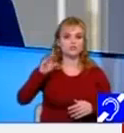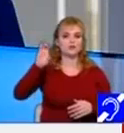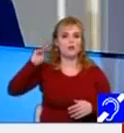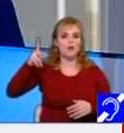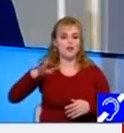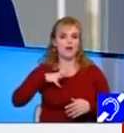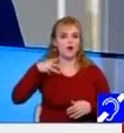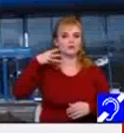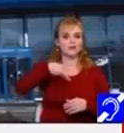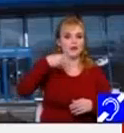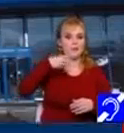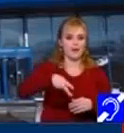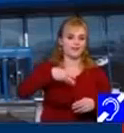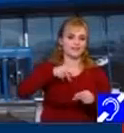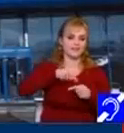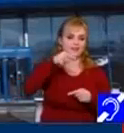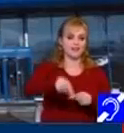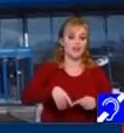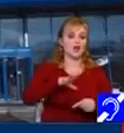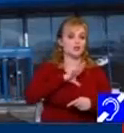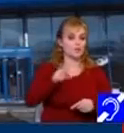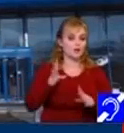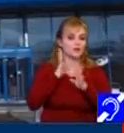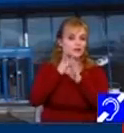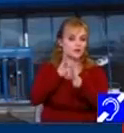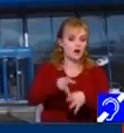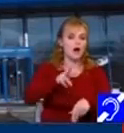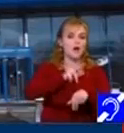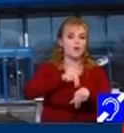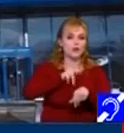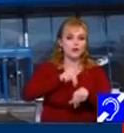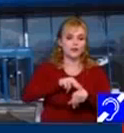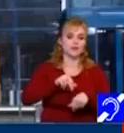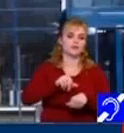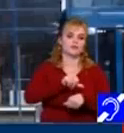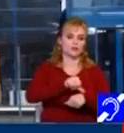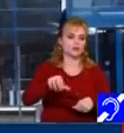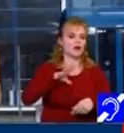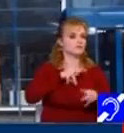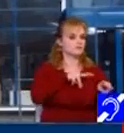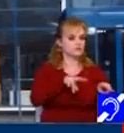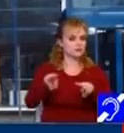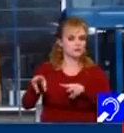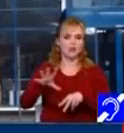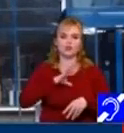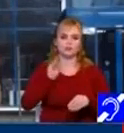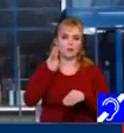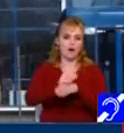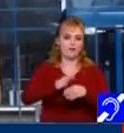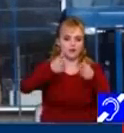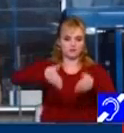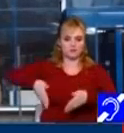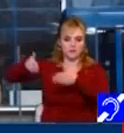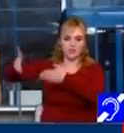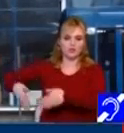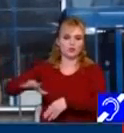3.000 de traversări. Pentru a evita aglomerația, Poliția de Frontieră recomandă tranzitarea tuturor punctelor de trecere existente la graniță, pentru